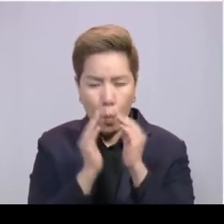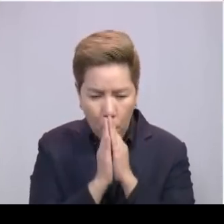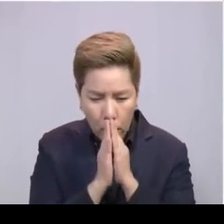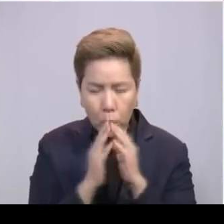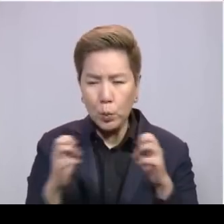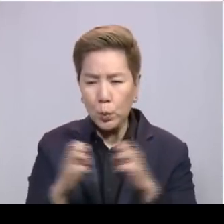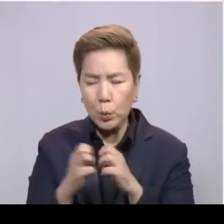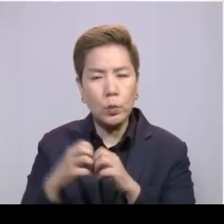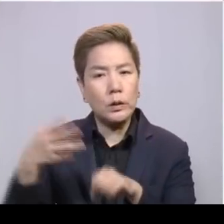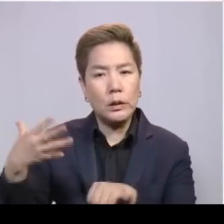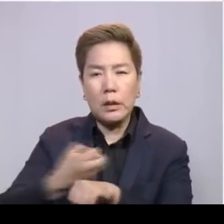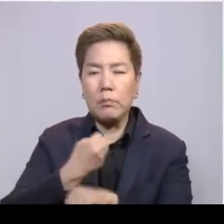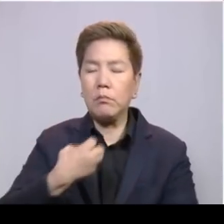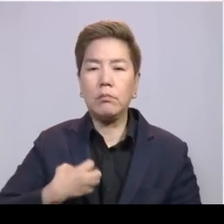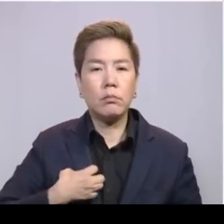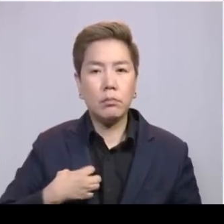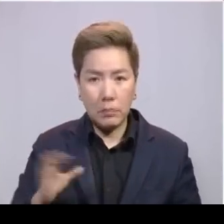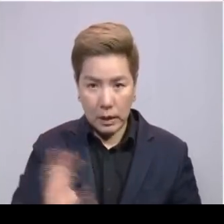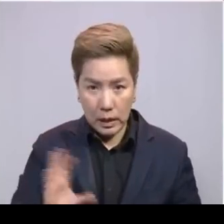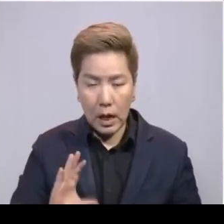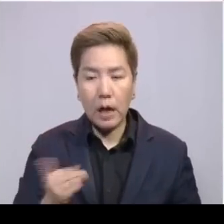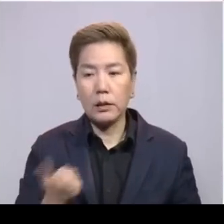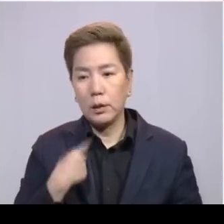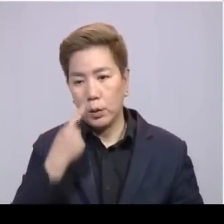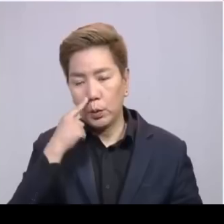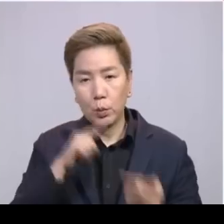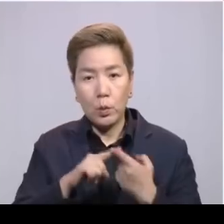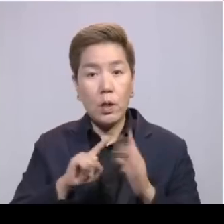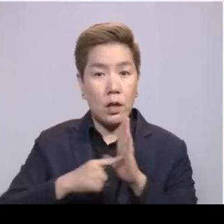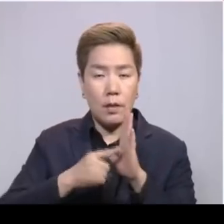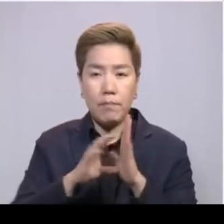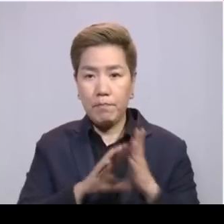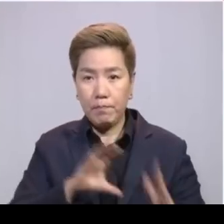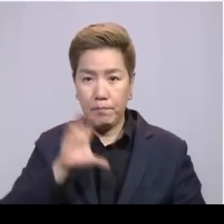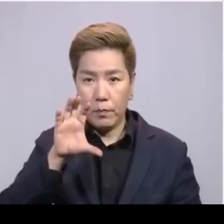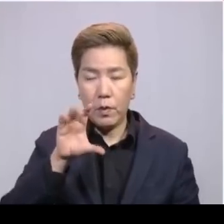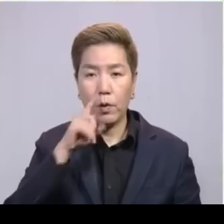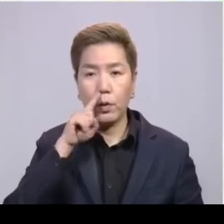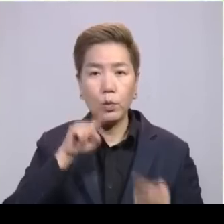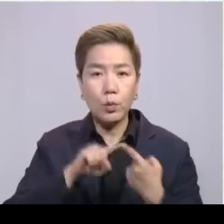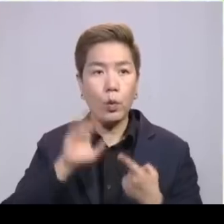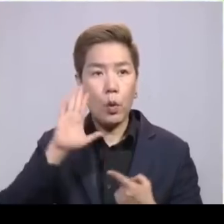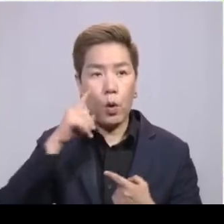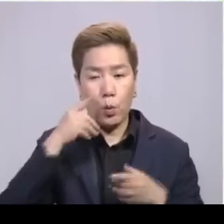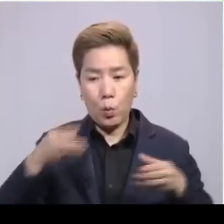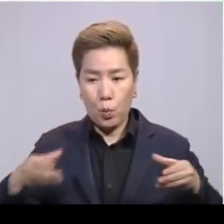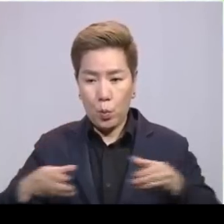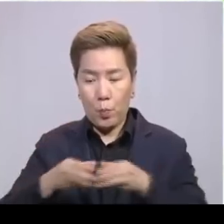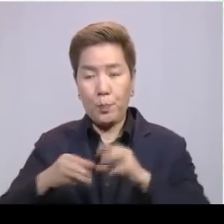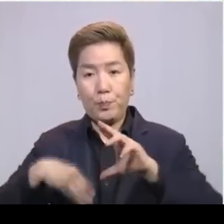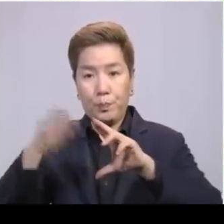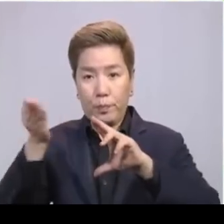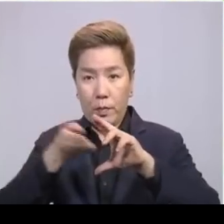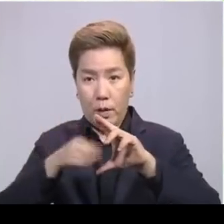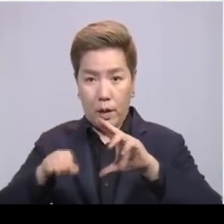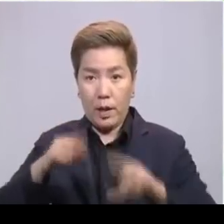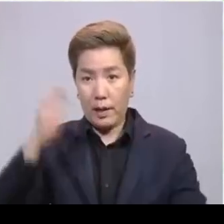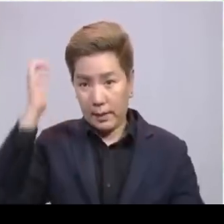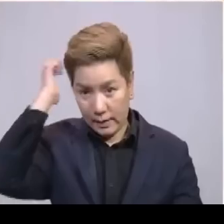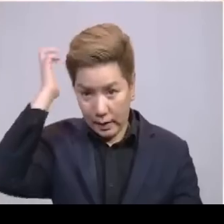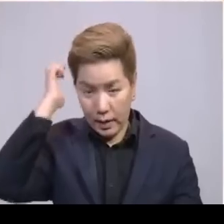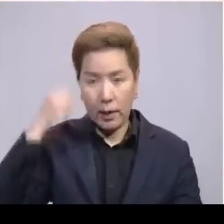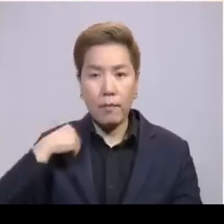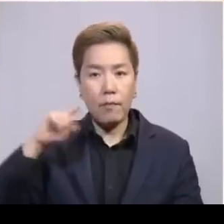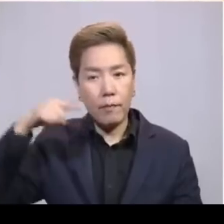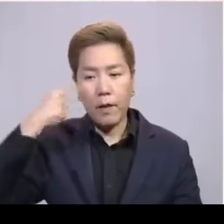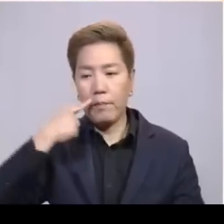ยุ่งกับการเมืองด้วยดูทางเพจต้นเรื่องกันก่อนนะครับแฟนเพจพรรคก้าวไกลสระบุรีตอนแรกเนี่ย